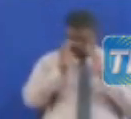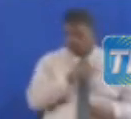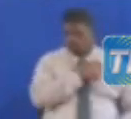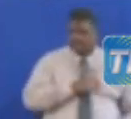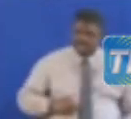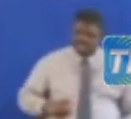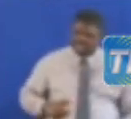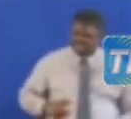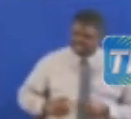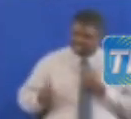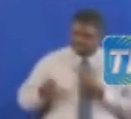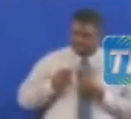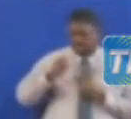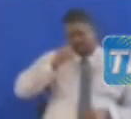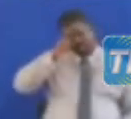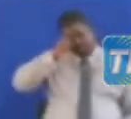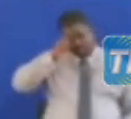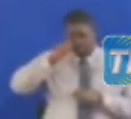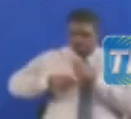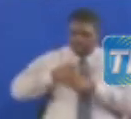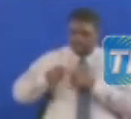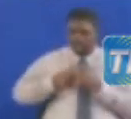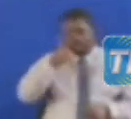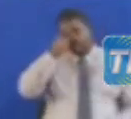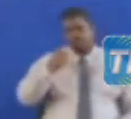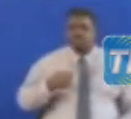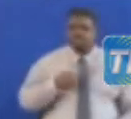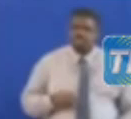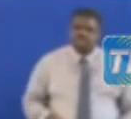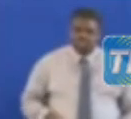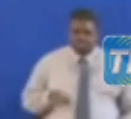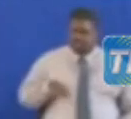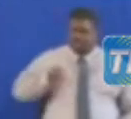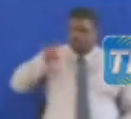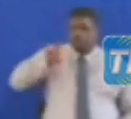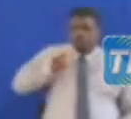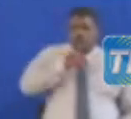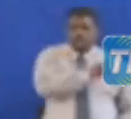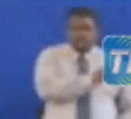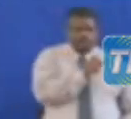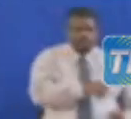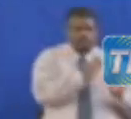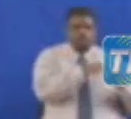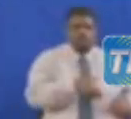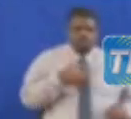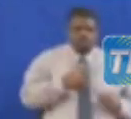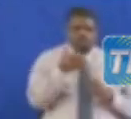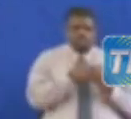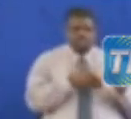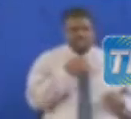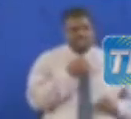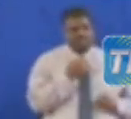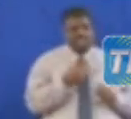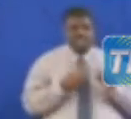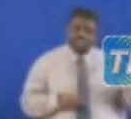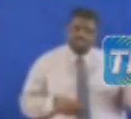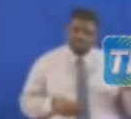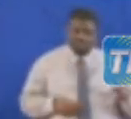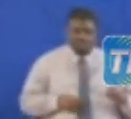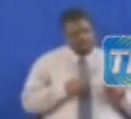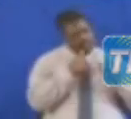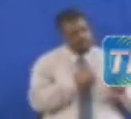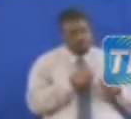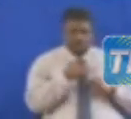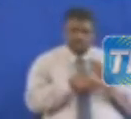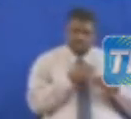Dr. Samia Suluhu Hassan kwa kuendelea kuniamini na kuniteua kuwa mbunge na waziri wa nchi ofisi ya Rais Temisemi, na